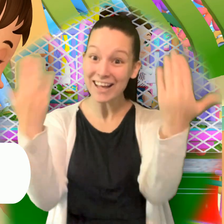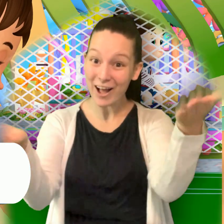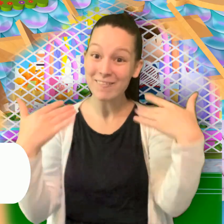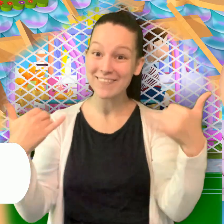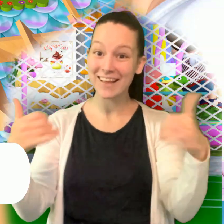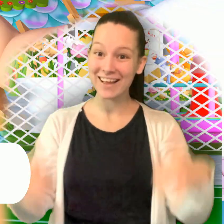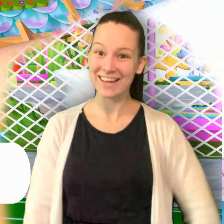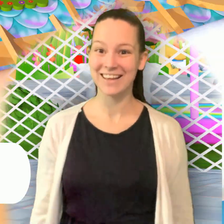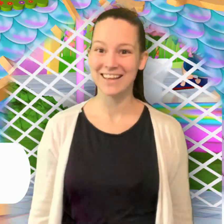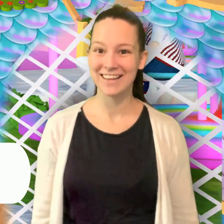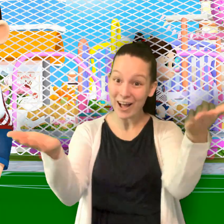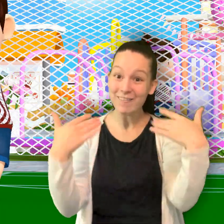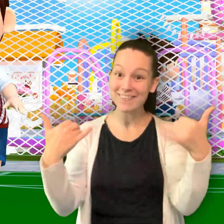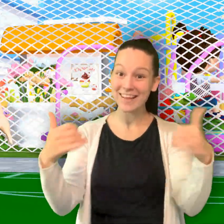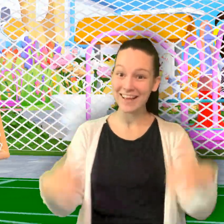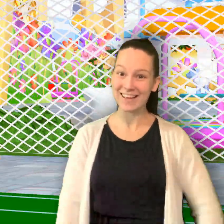Давай поиграй.